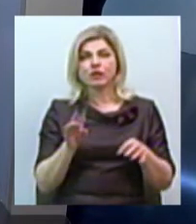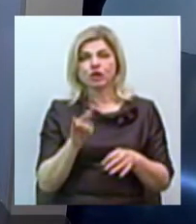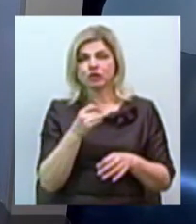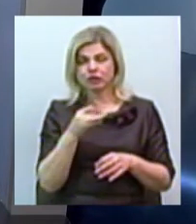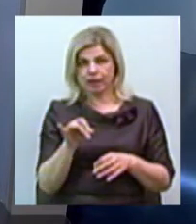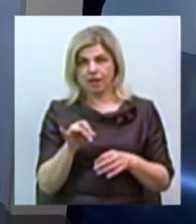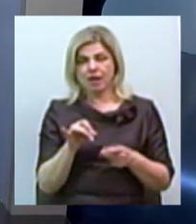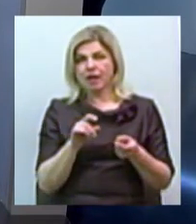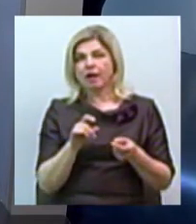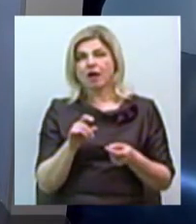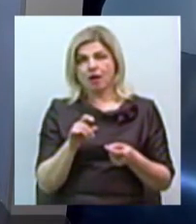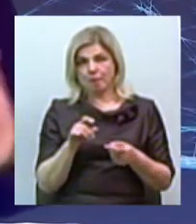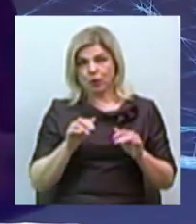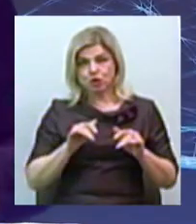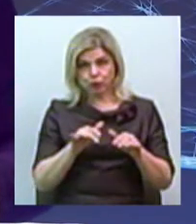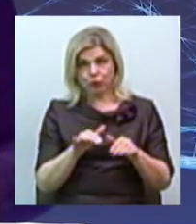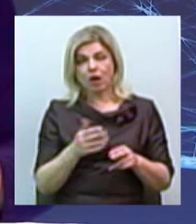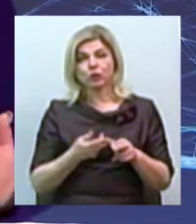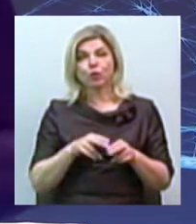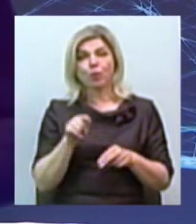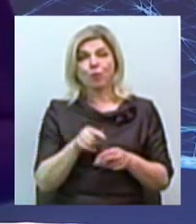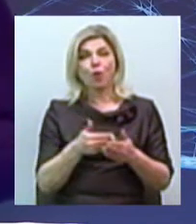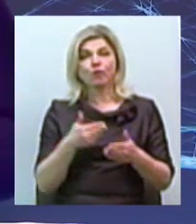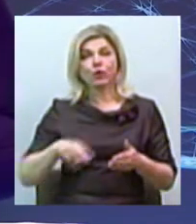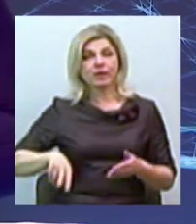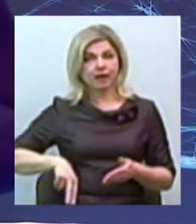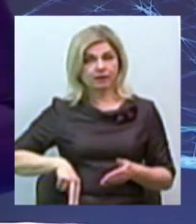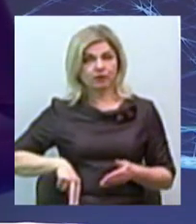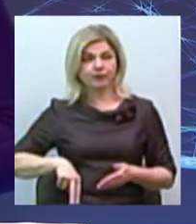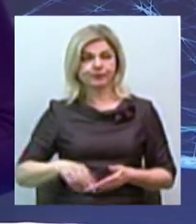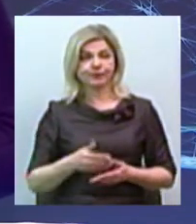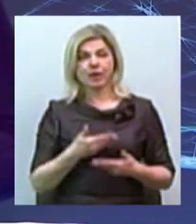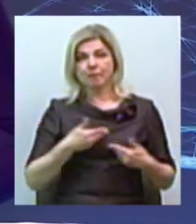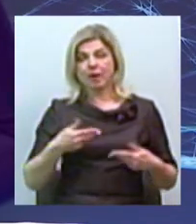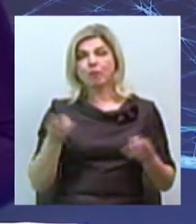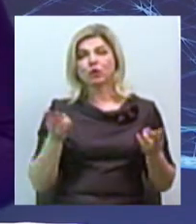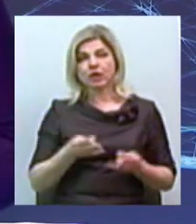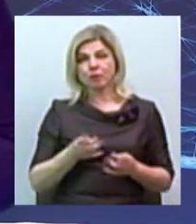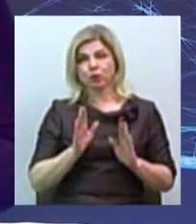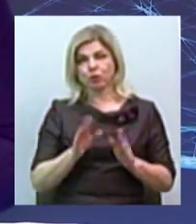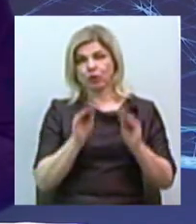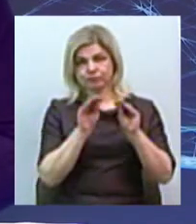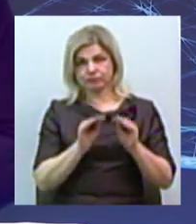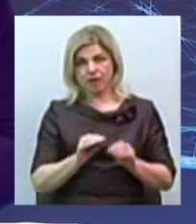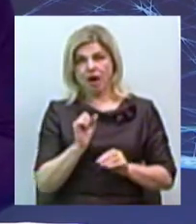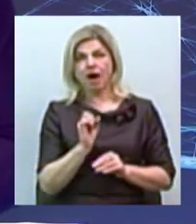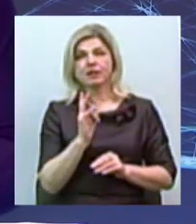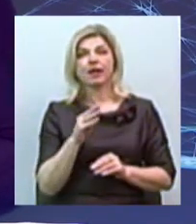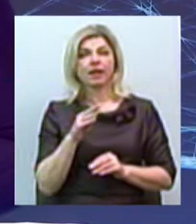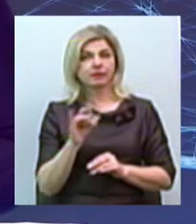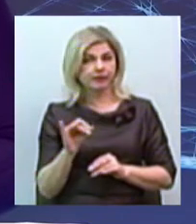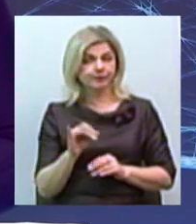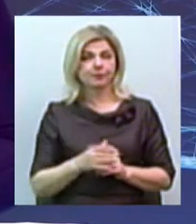незалежна процедура сертифікації. Тому від директора ми потребуємо лише заповнення анкети. Наші